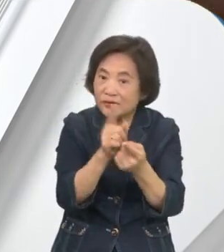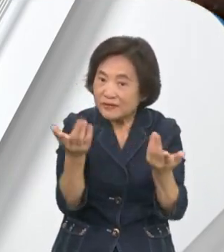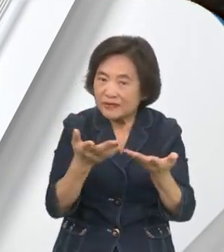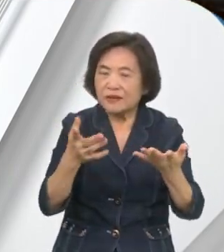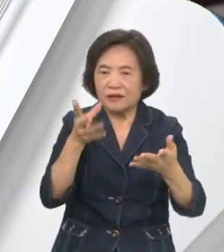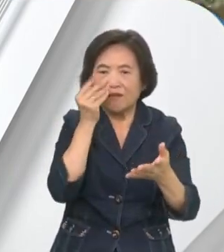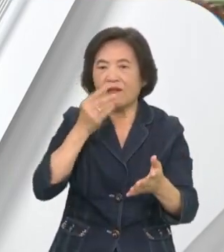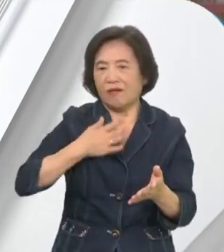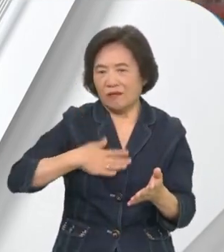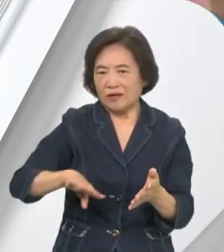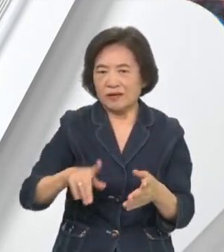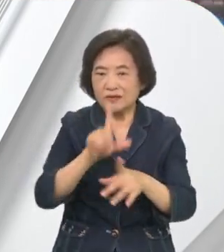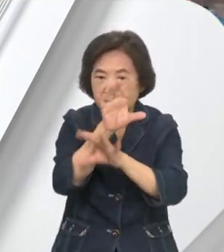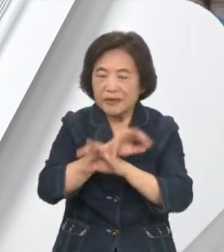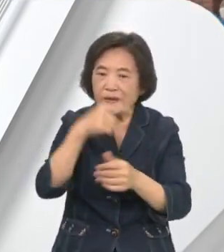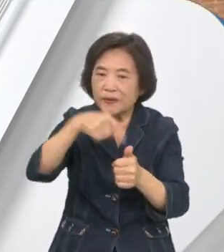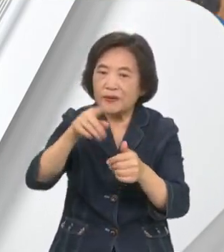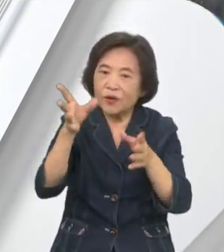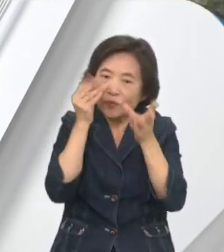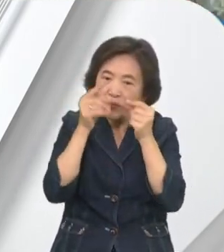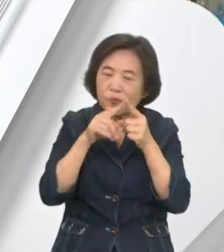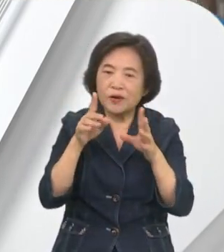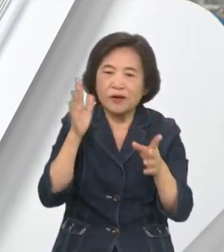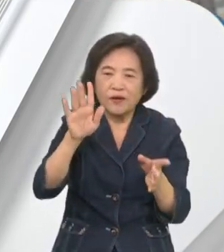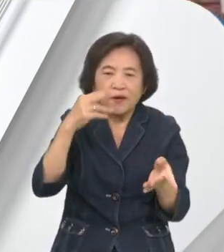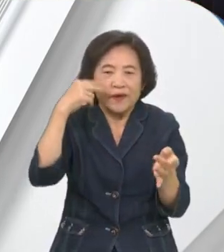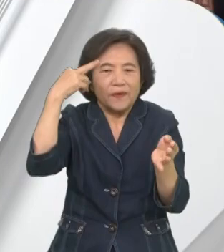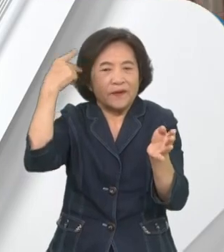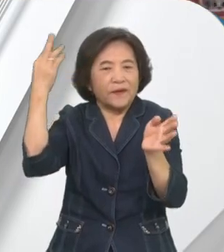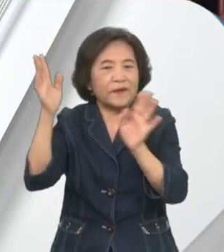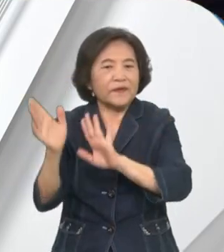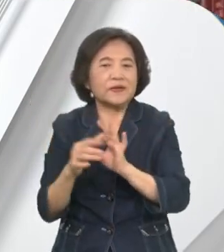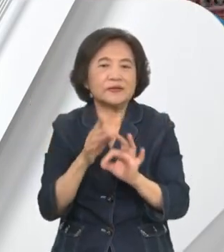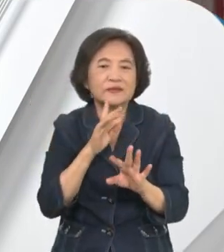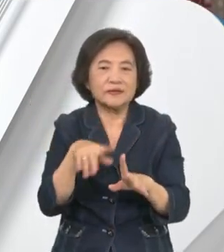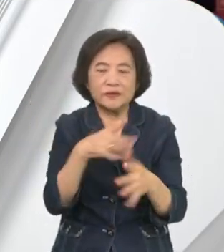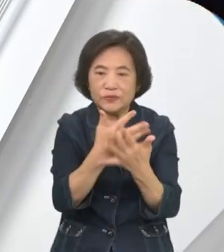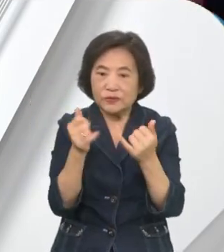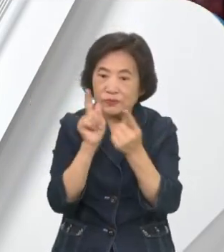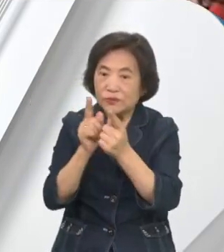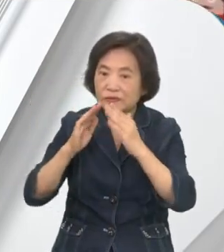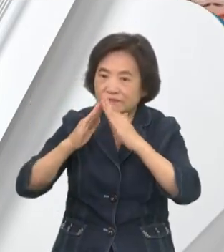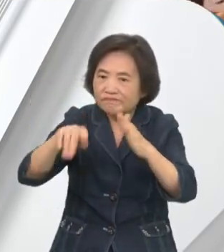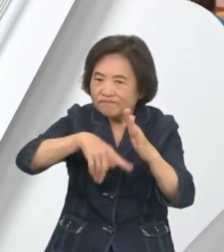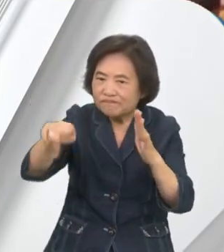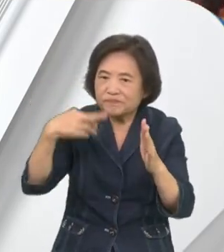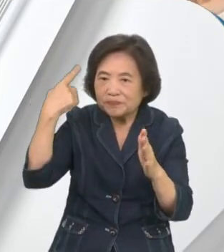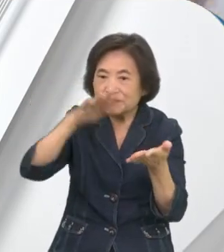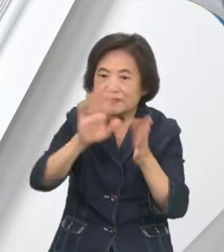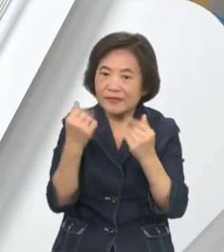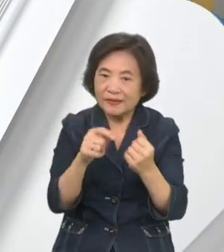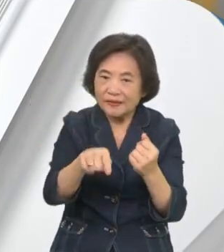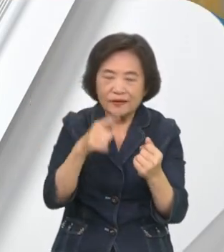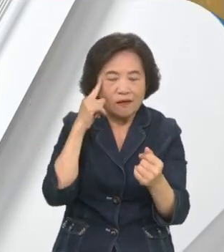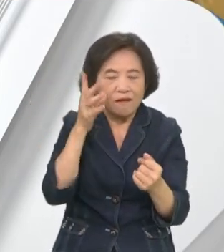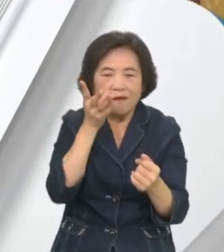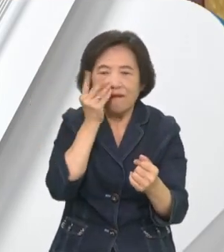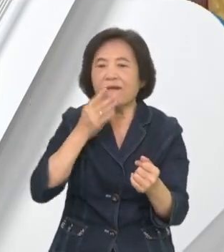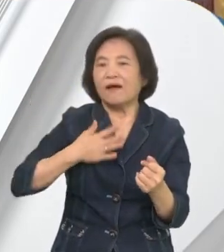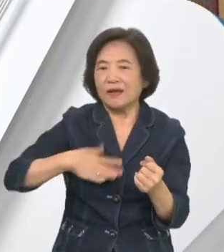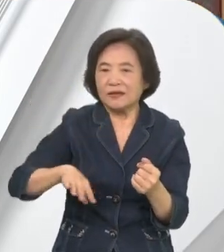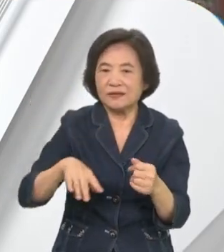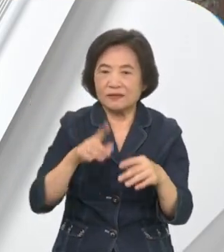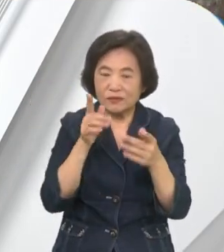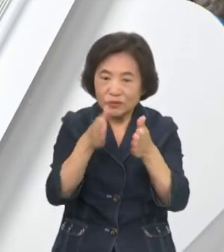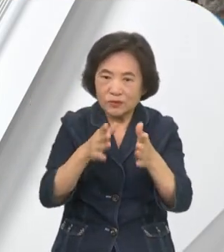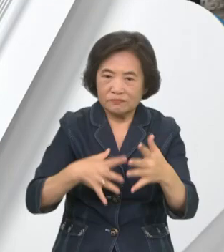情，大部分课程的知识同有感经验，安尼学生呢就会有对都市的感情同在地认同，唔但将